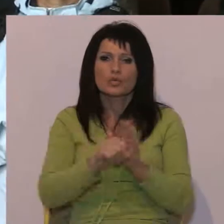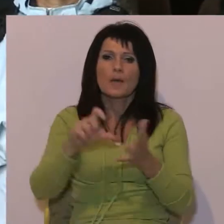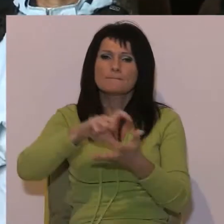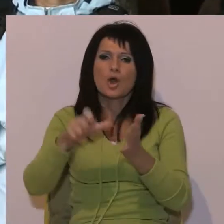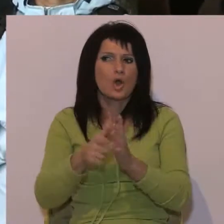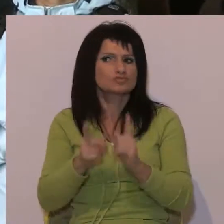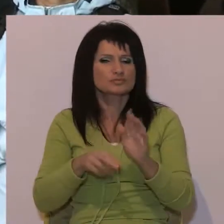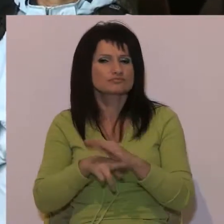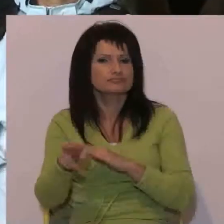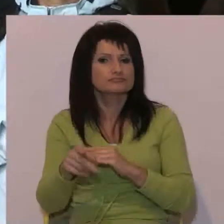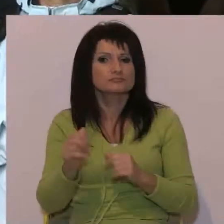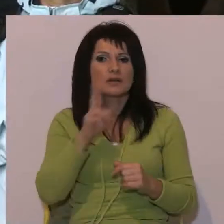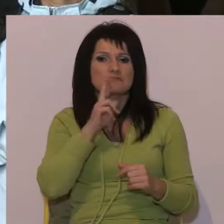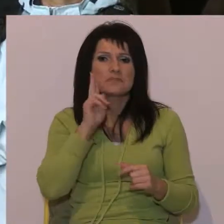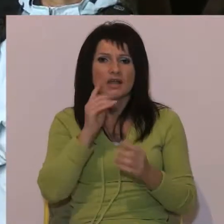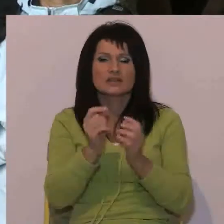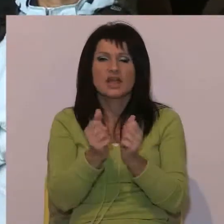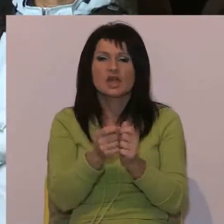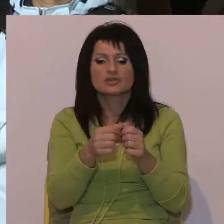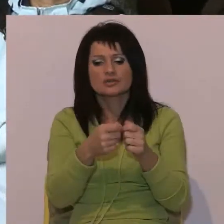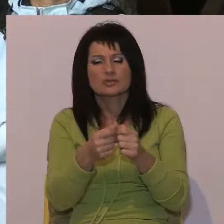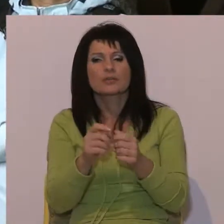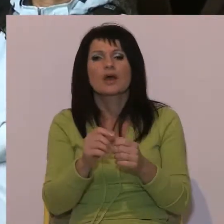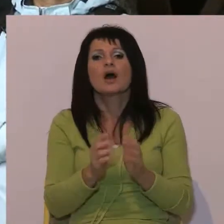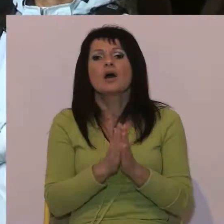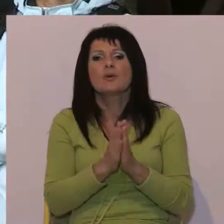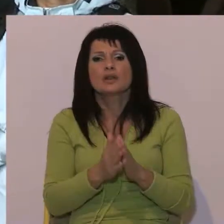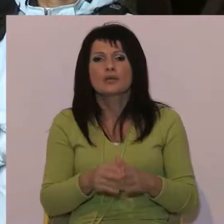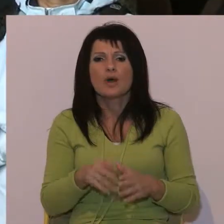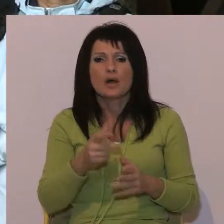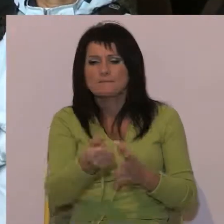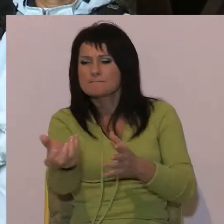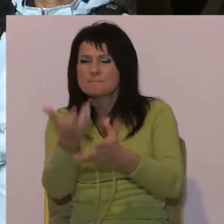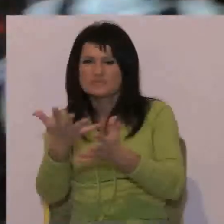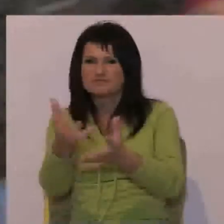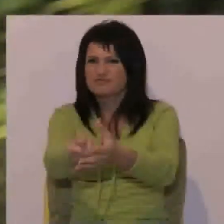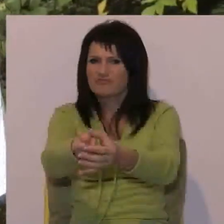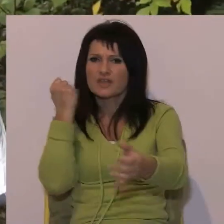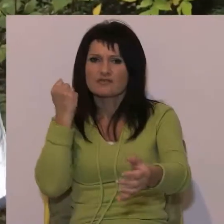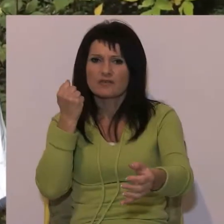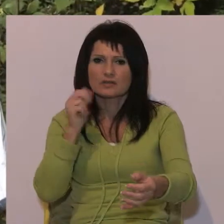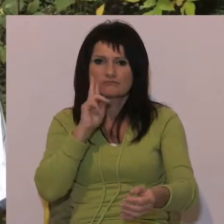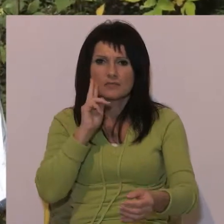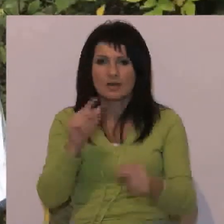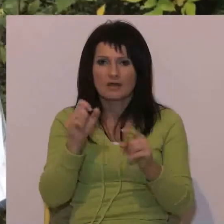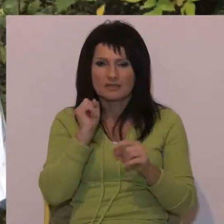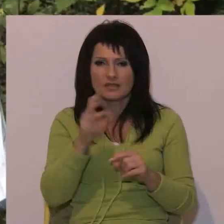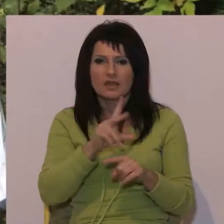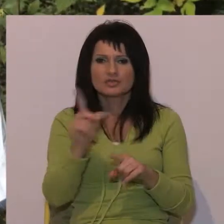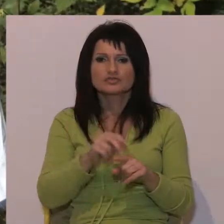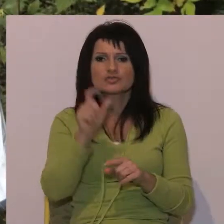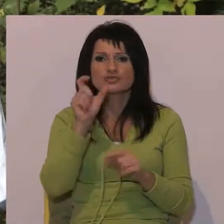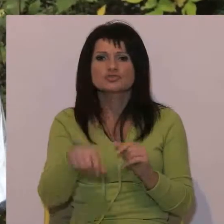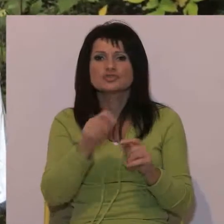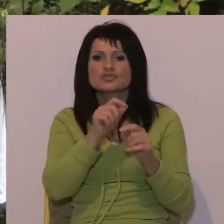pokoju. Matka trzymała różaniec, pociągnął go, aby go wyrwać. Także